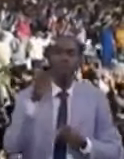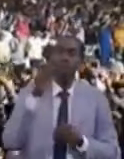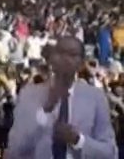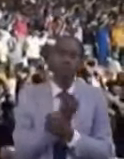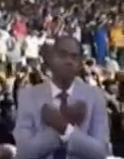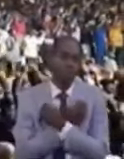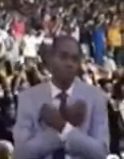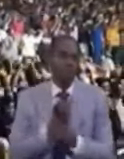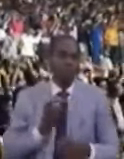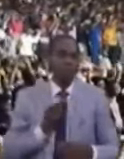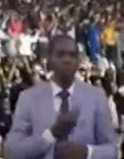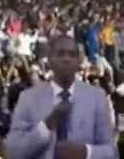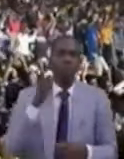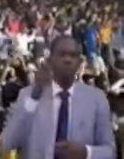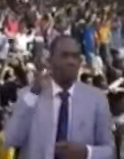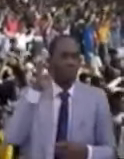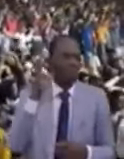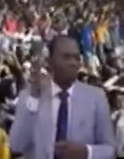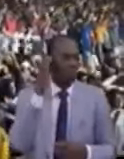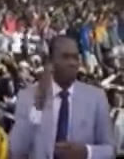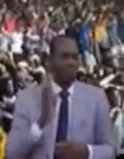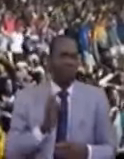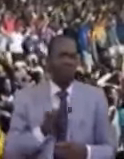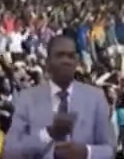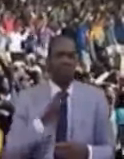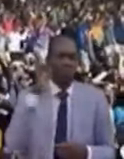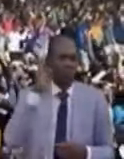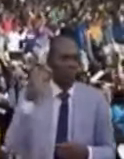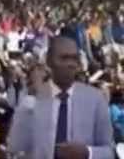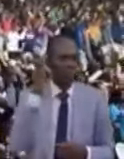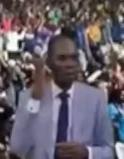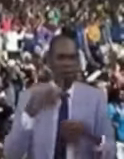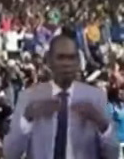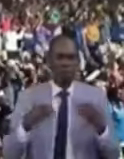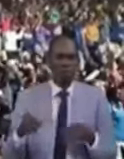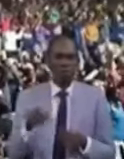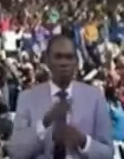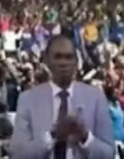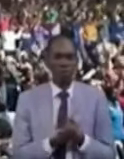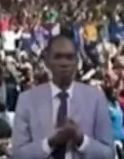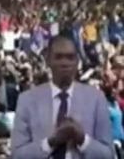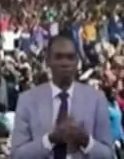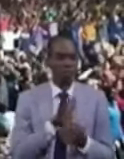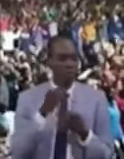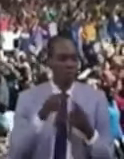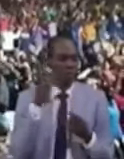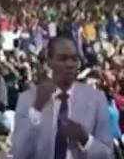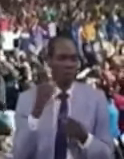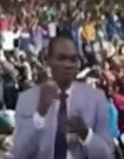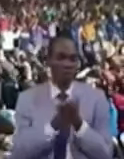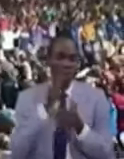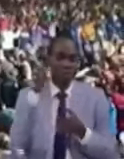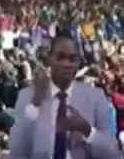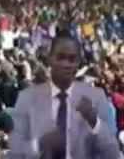aime il va nous guérir il va te guérir et quand tu entendras ce dernier